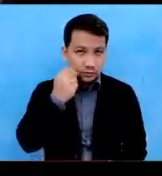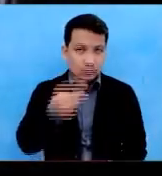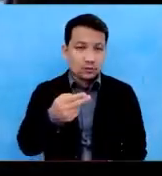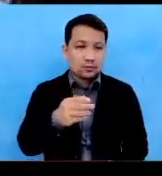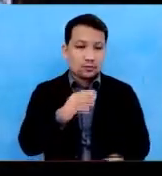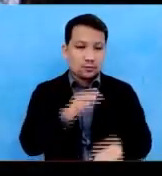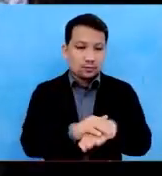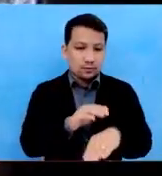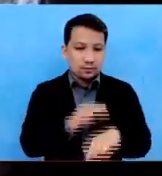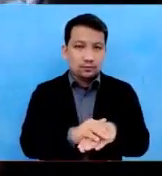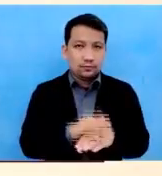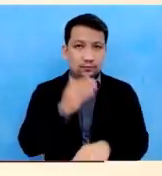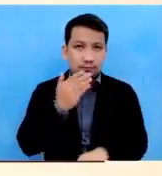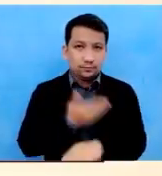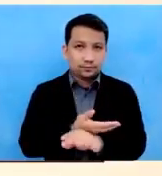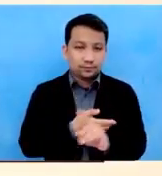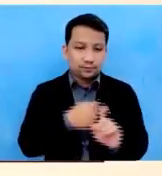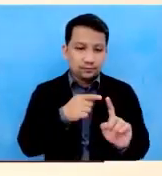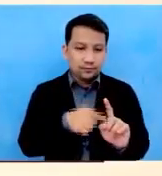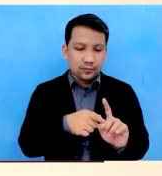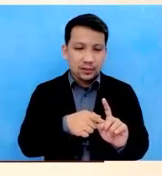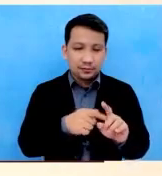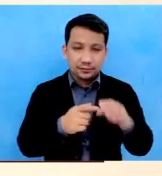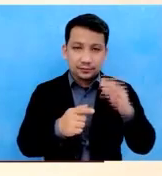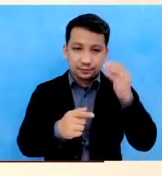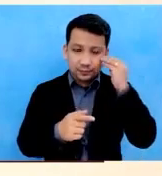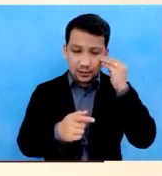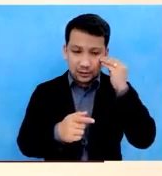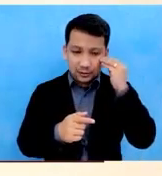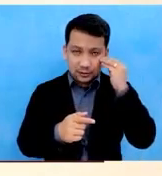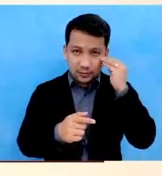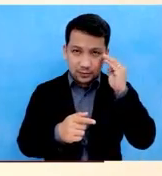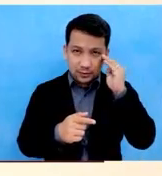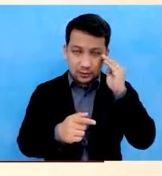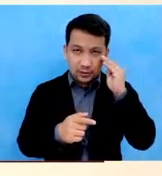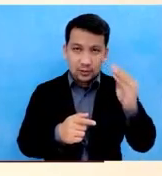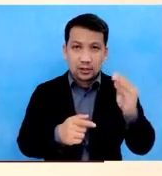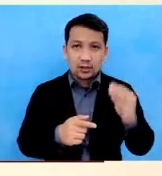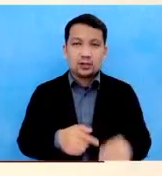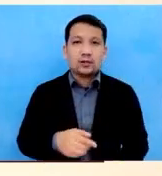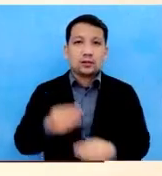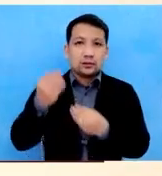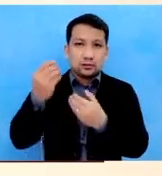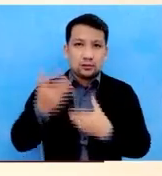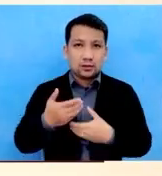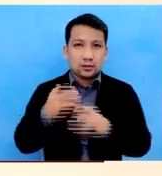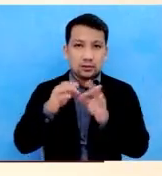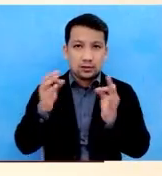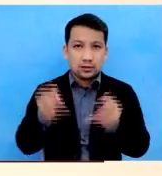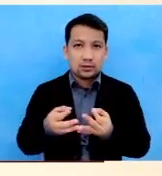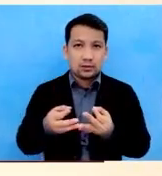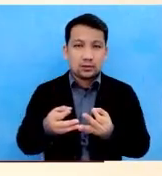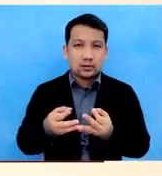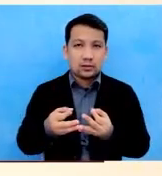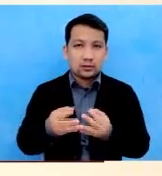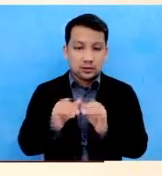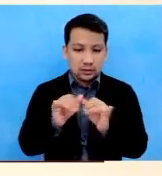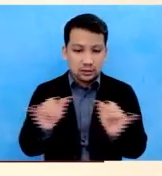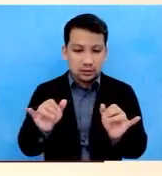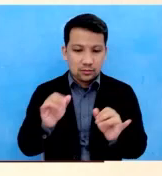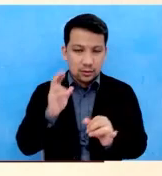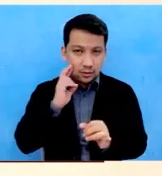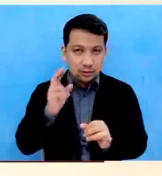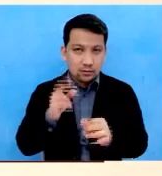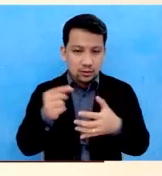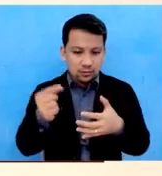ni Lapid na si Mark at kapatid niyang si Roy Mabasa. Naipahayag sa akin ng pamilya ang mas partikular na